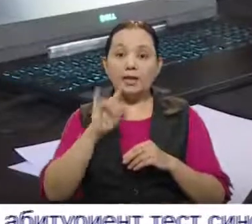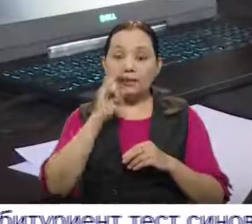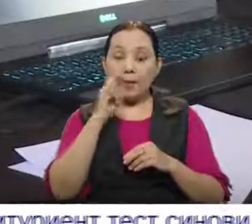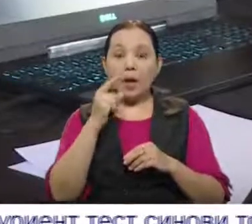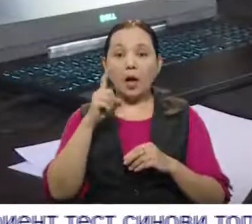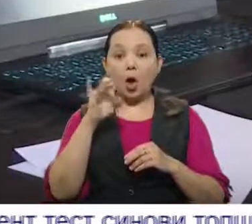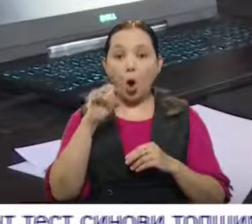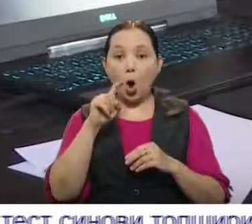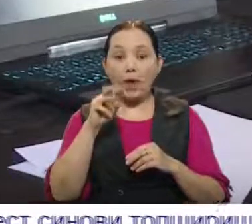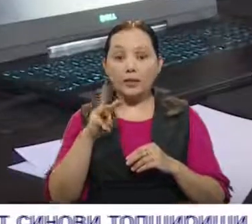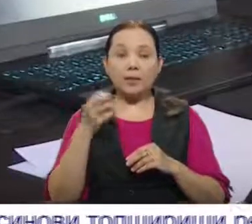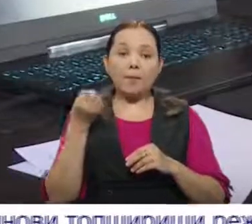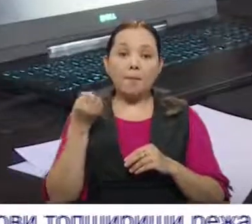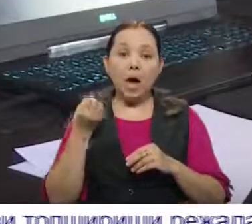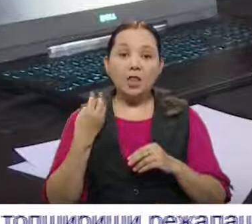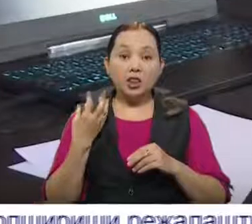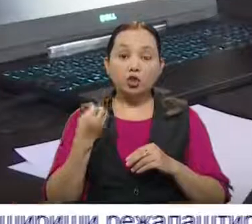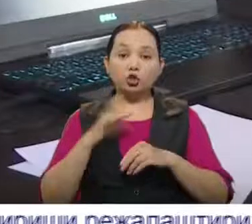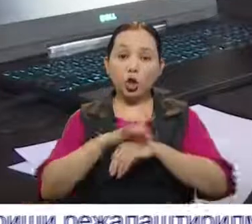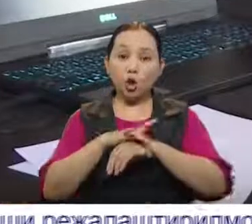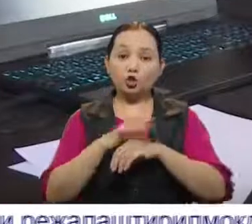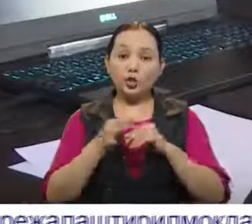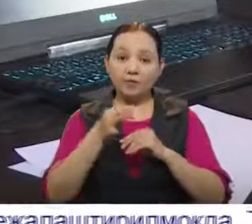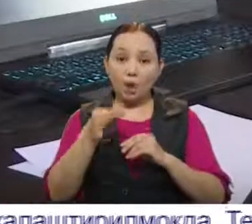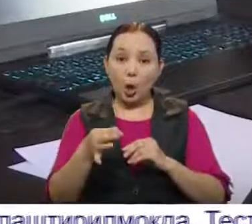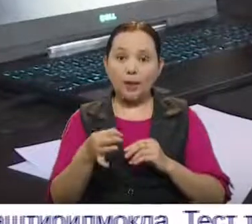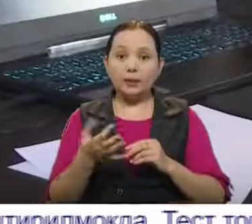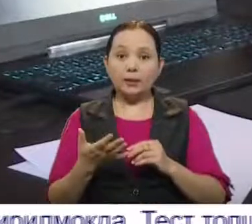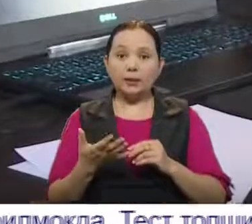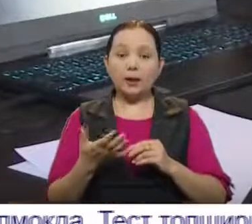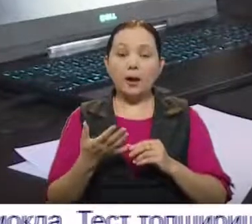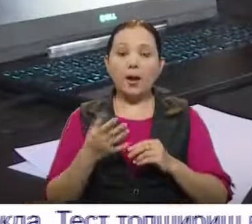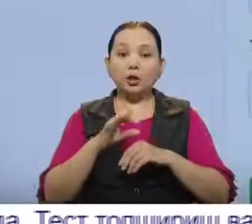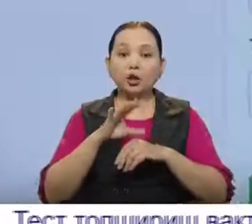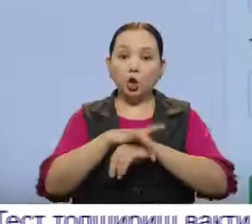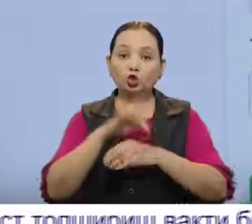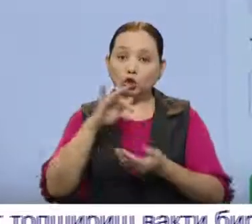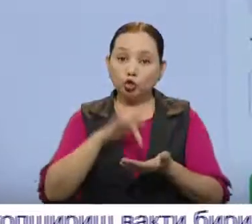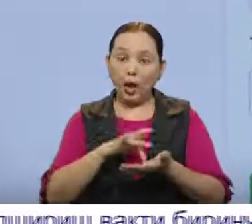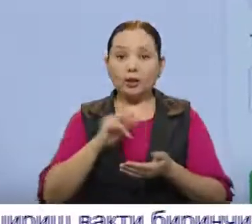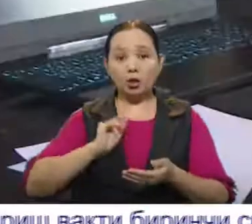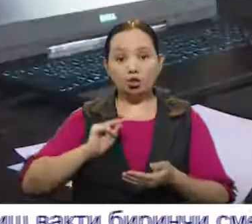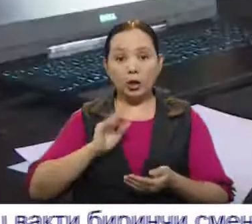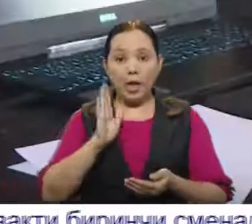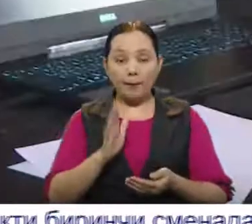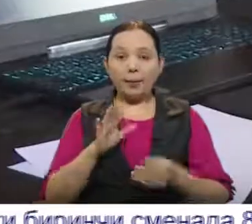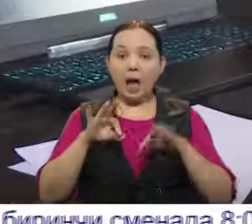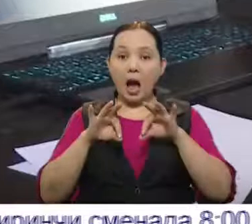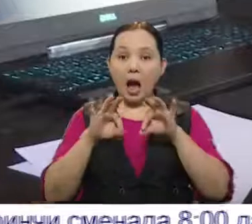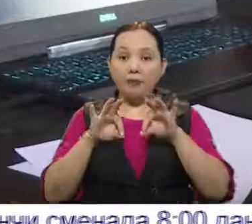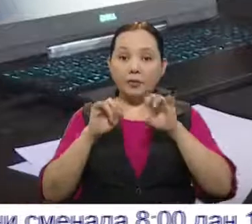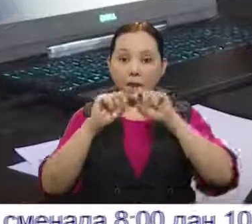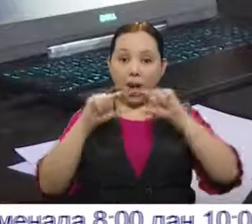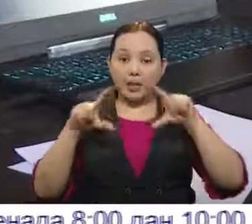Samarqand, Xorazm, Andijon, Toshkent viloyati va Toshkent shahrida ishlayapti. Avtomaktablar